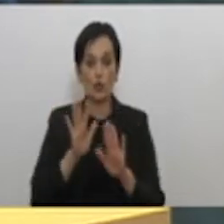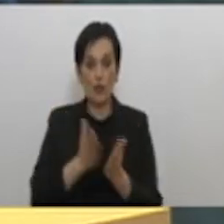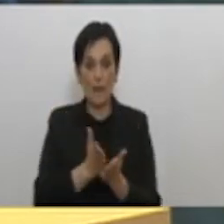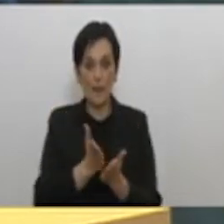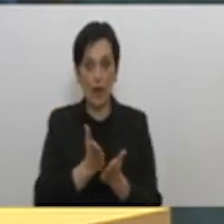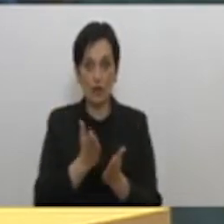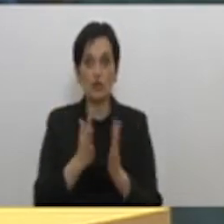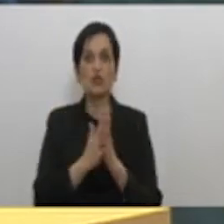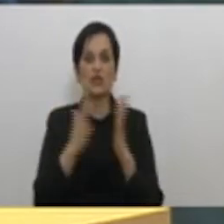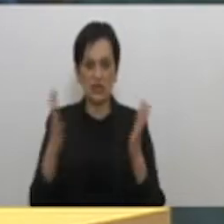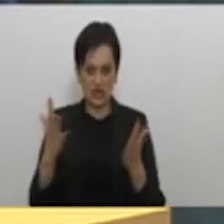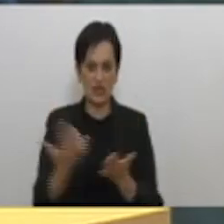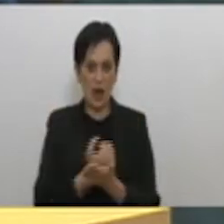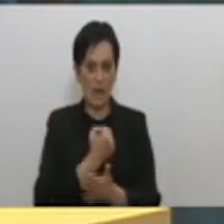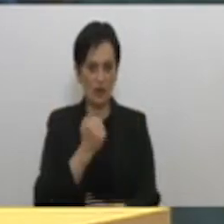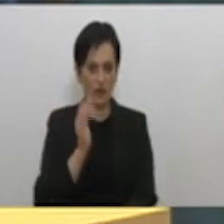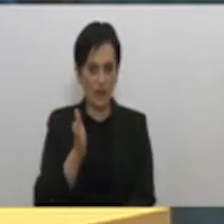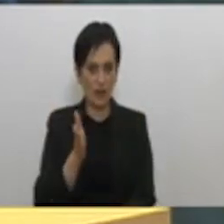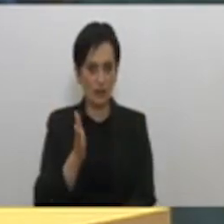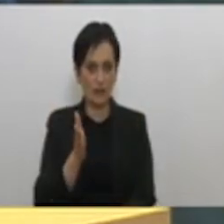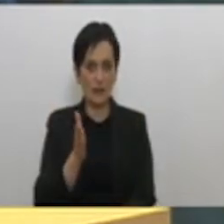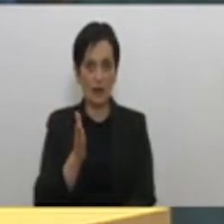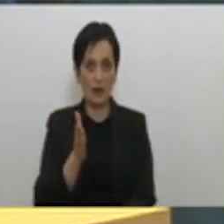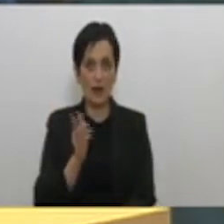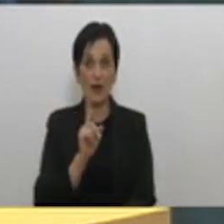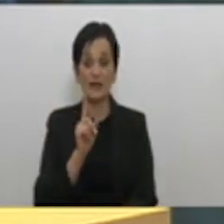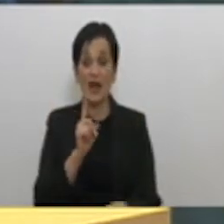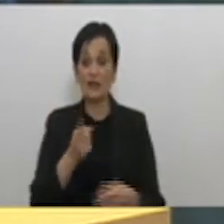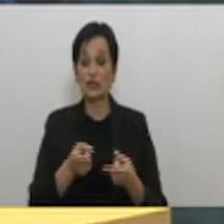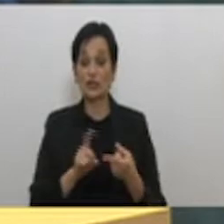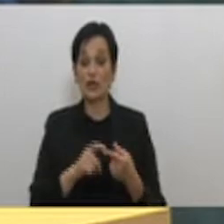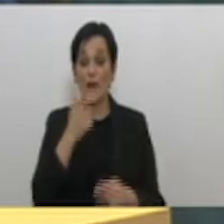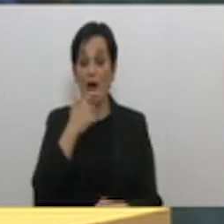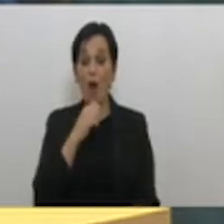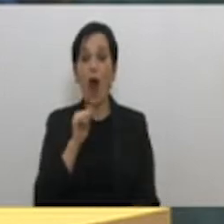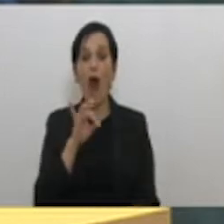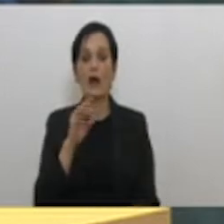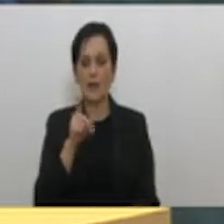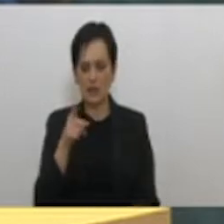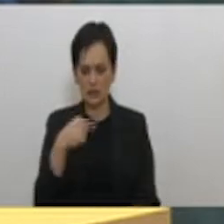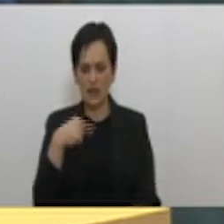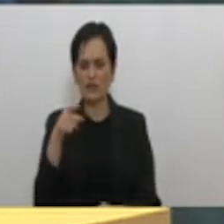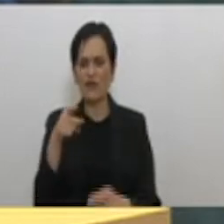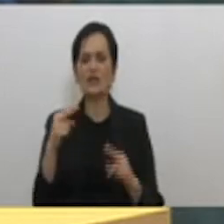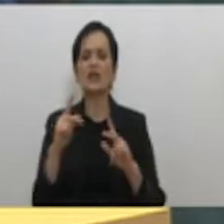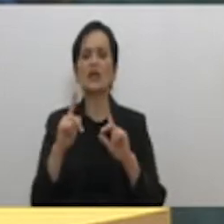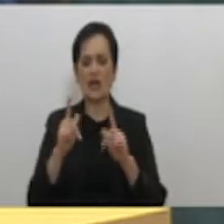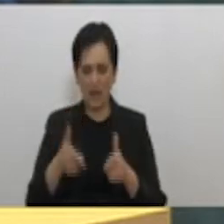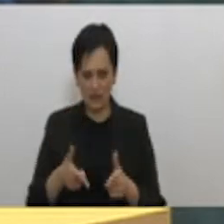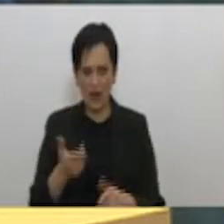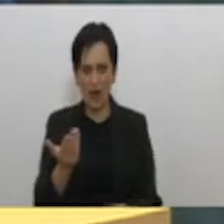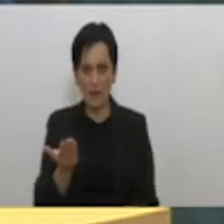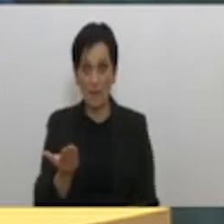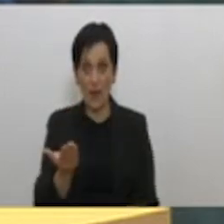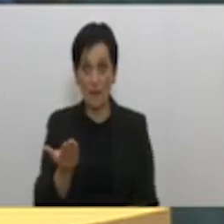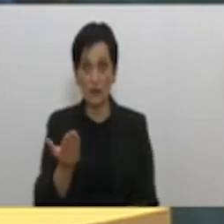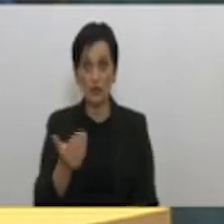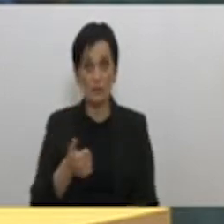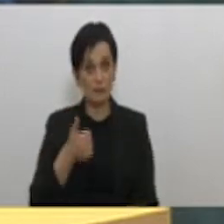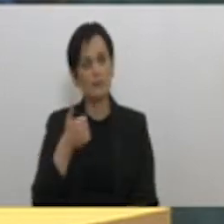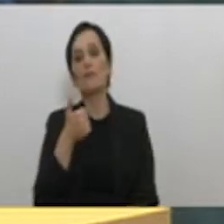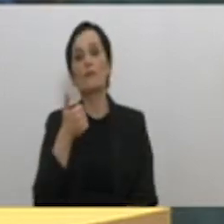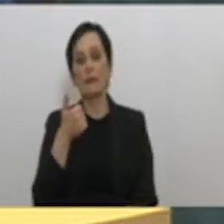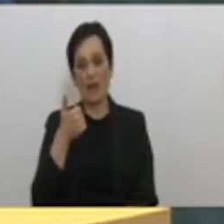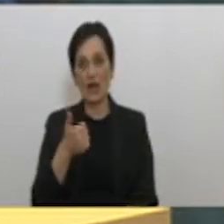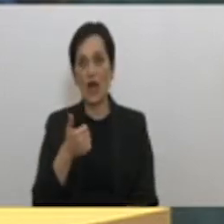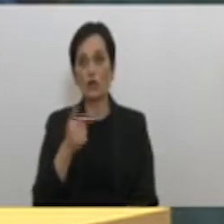Ese zdi diga marjuba ikneb. Rațe e că bătănu armas getanșbe bitmet cu un cargie groie grei